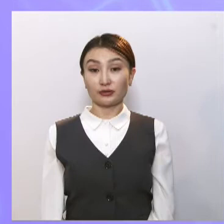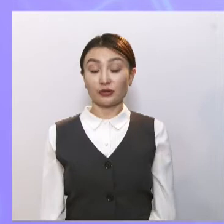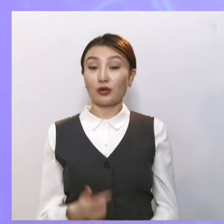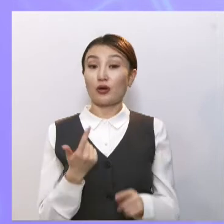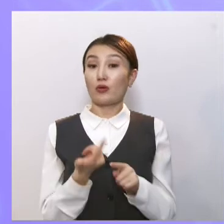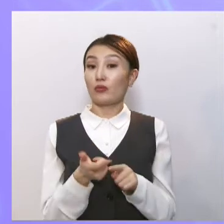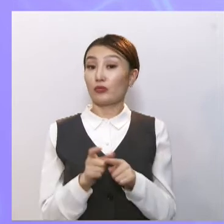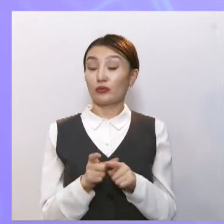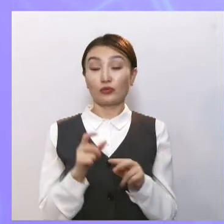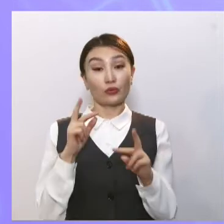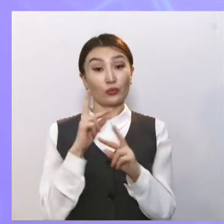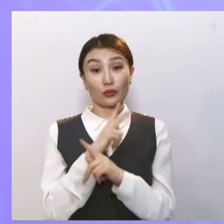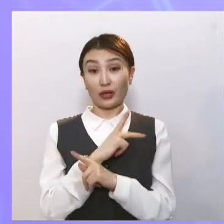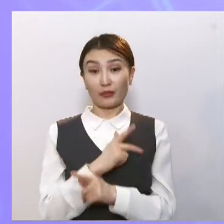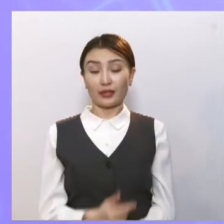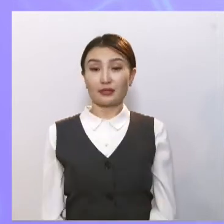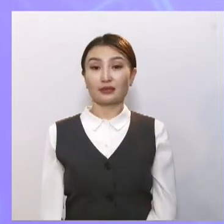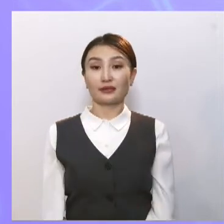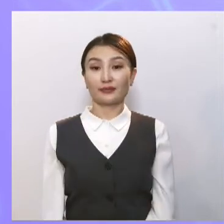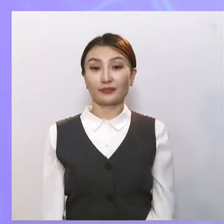Бул туура эмес.